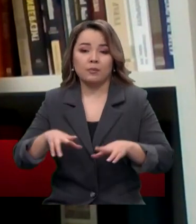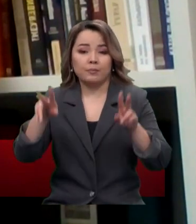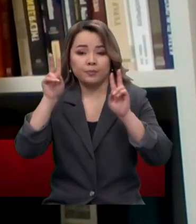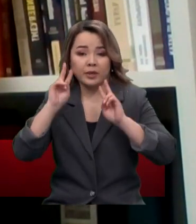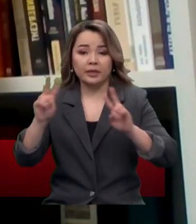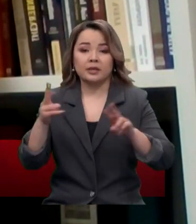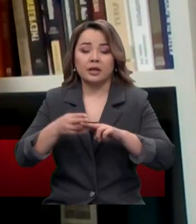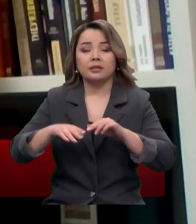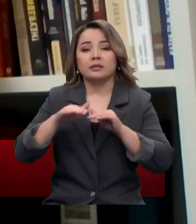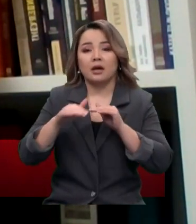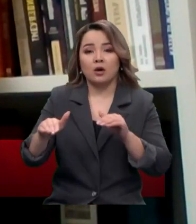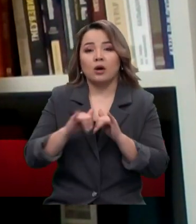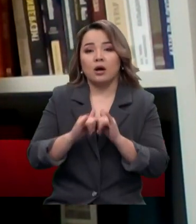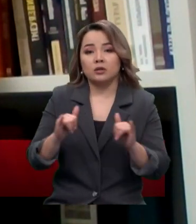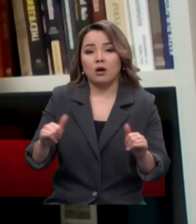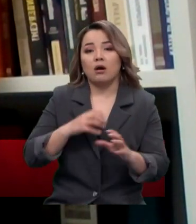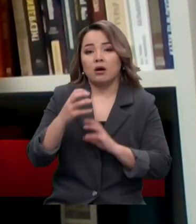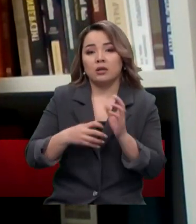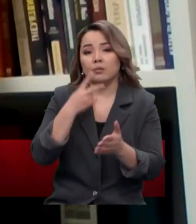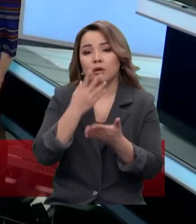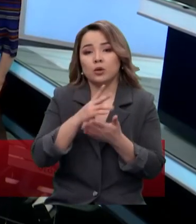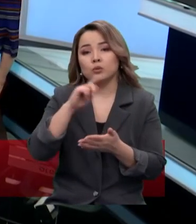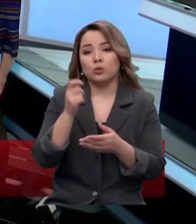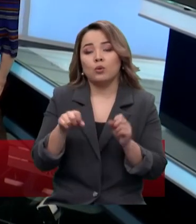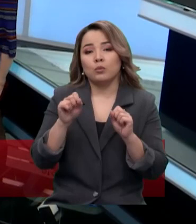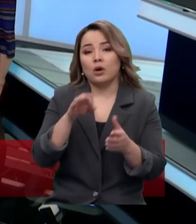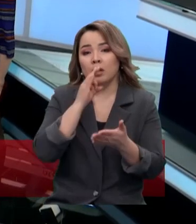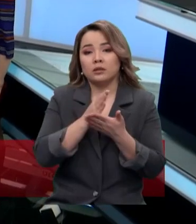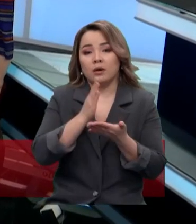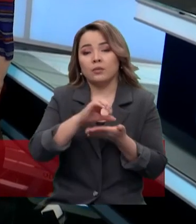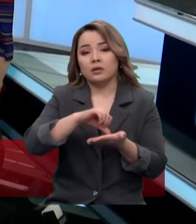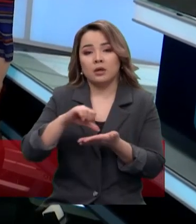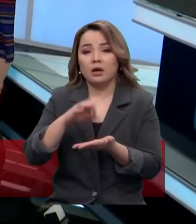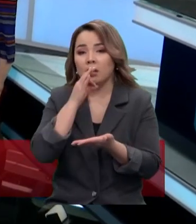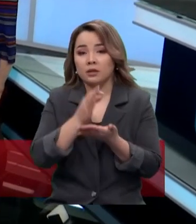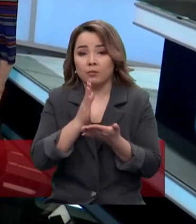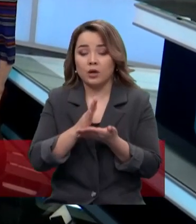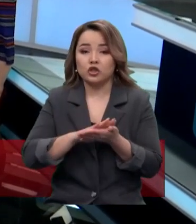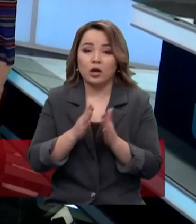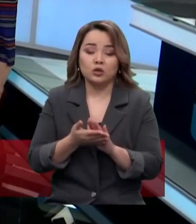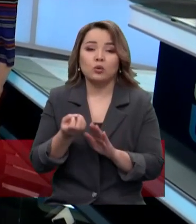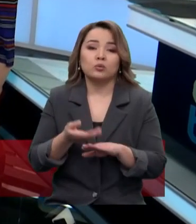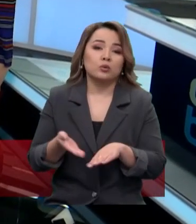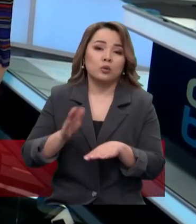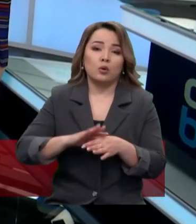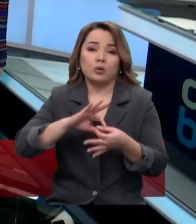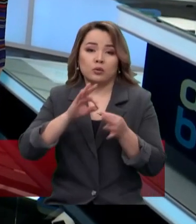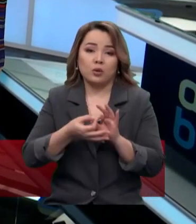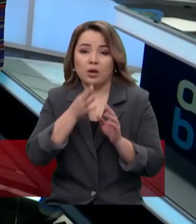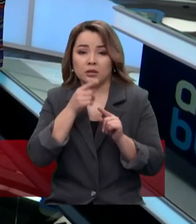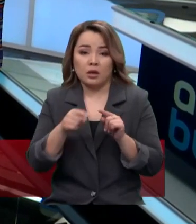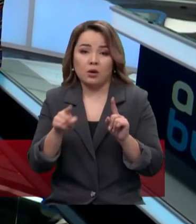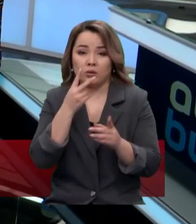белгісіздік деңгейін арттырып, бүкіл әлемде осындай бір соғыс мүмкіндігіне алып келді. Яғни жағдай өте күрделі кезеңге дейін алып